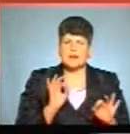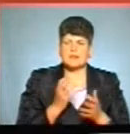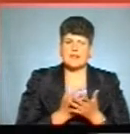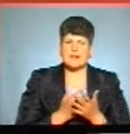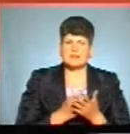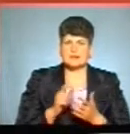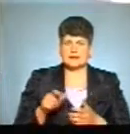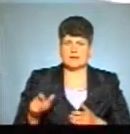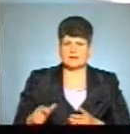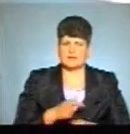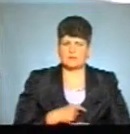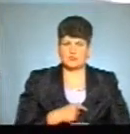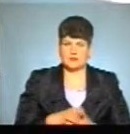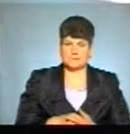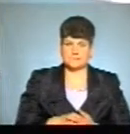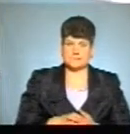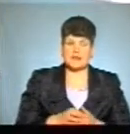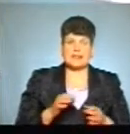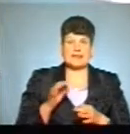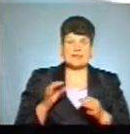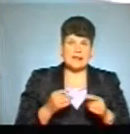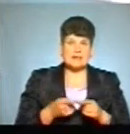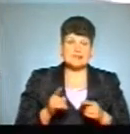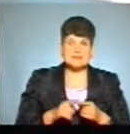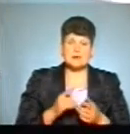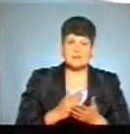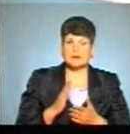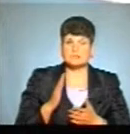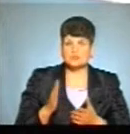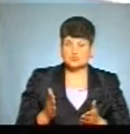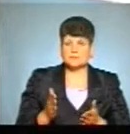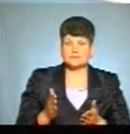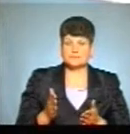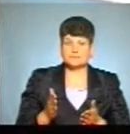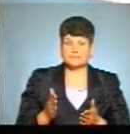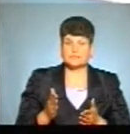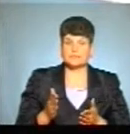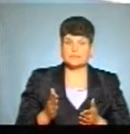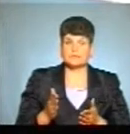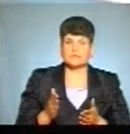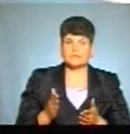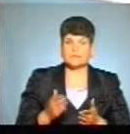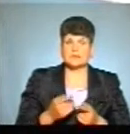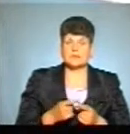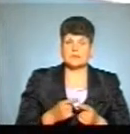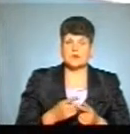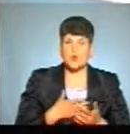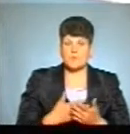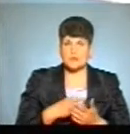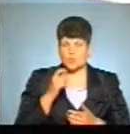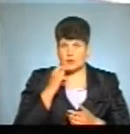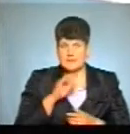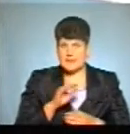в депутати? Критерій основний, це має бути, критерій наступні основні, це має бути громадянин України не